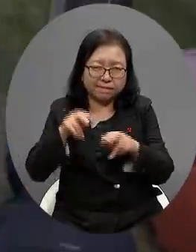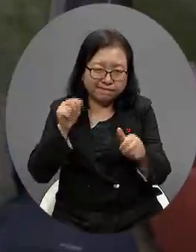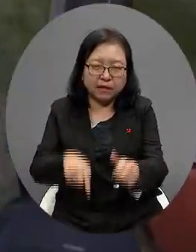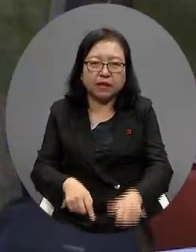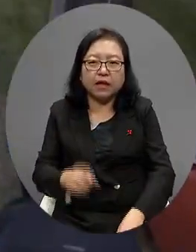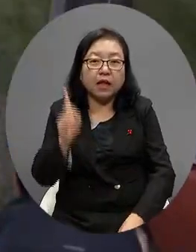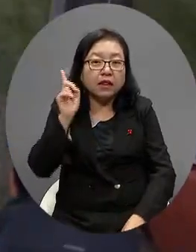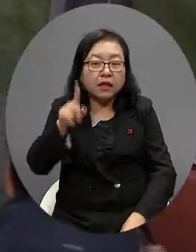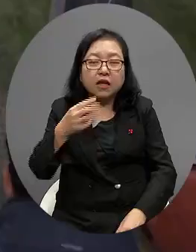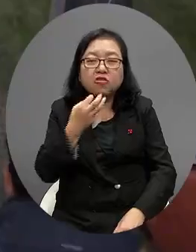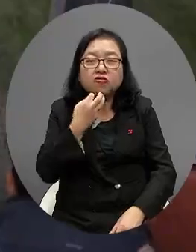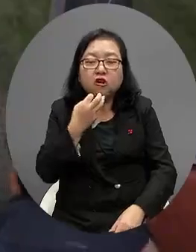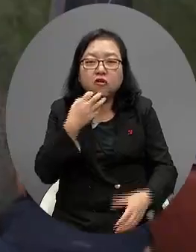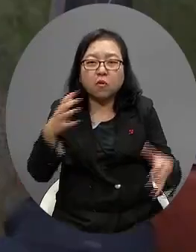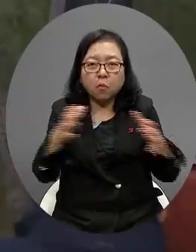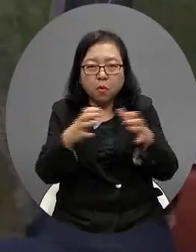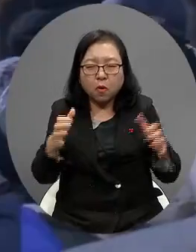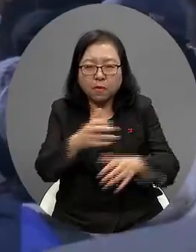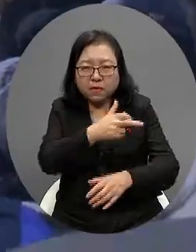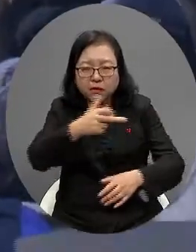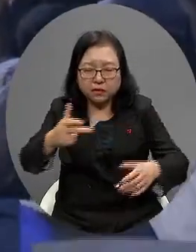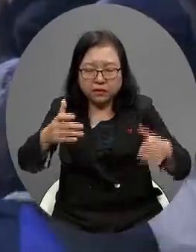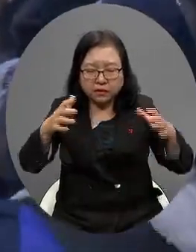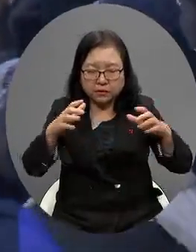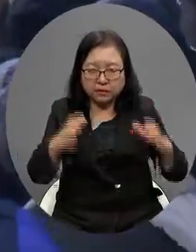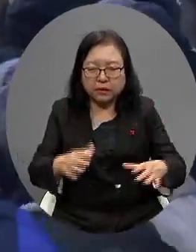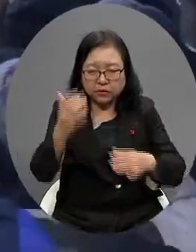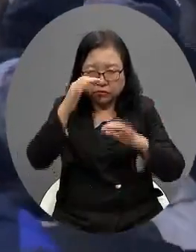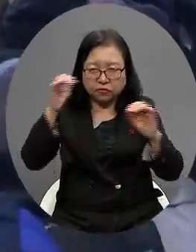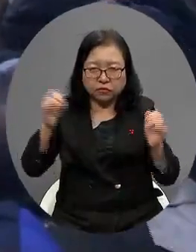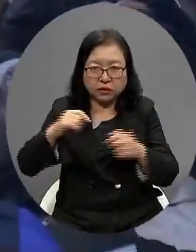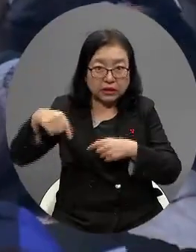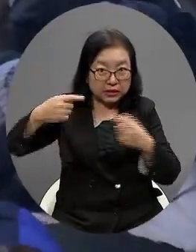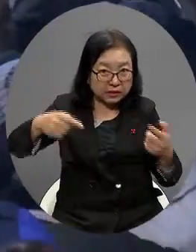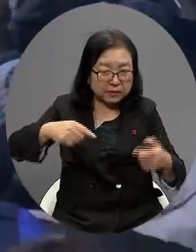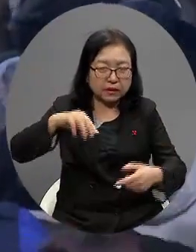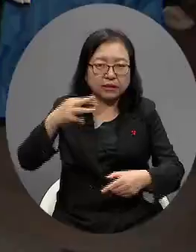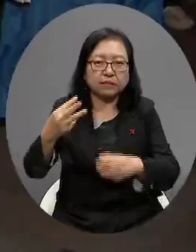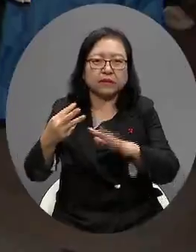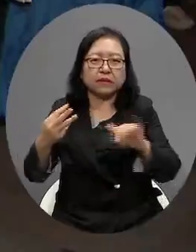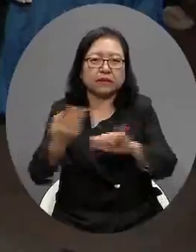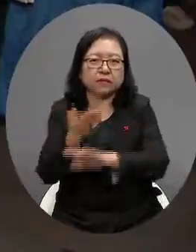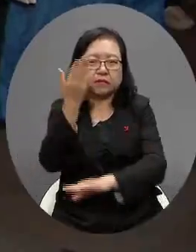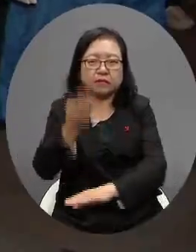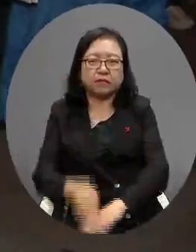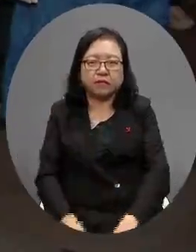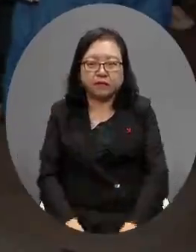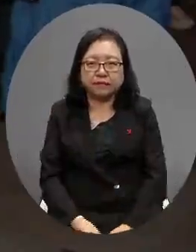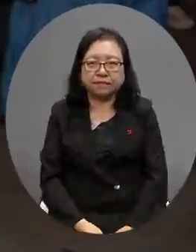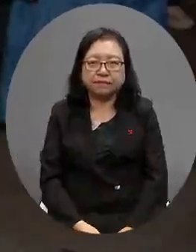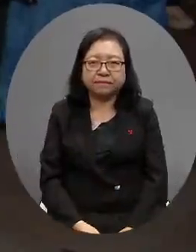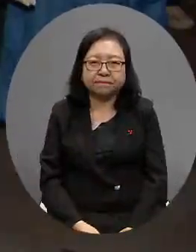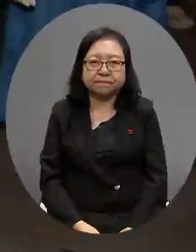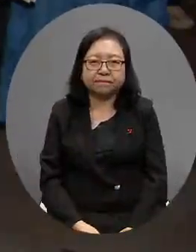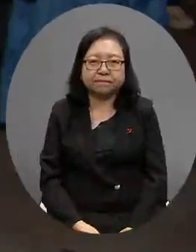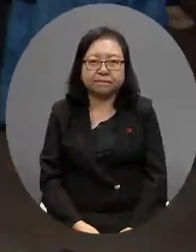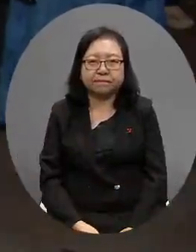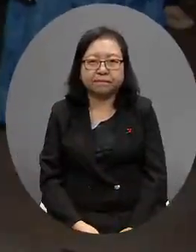내일 서울에서 열리는 대규모 집회에는 충북에서 300명 넘는 인원이 참여할 예정입니다. MBC 뉴스 김은초입니다.